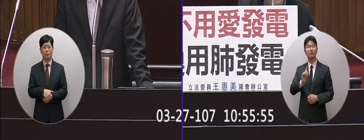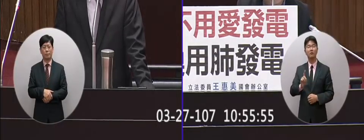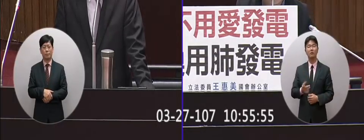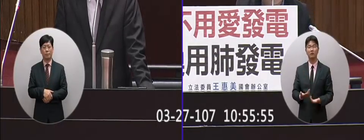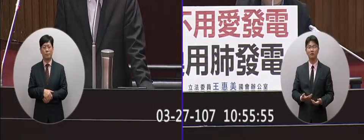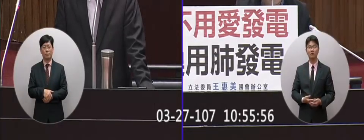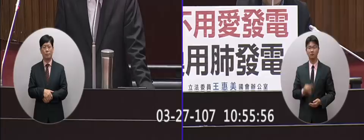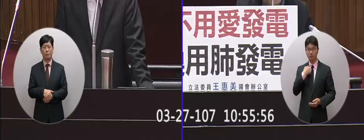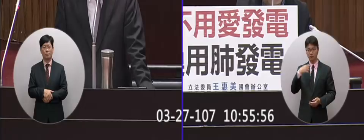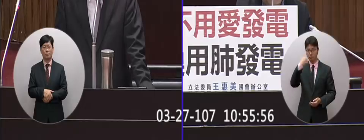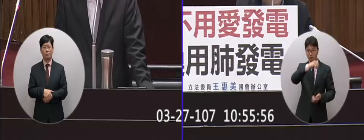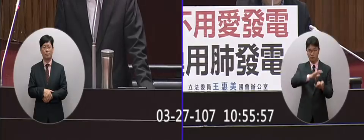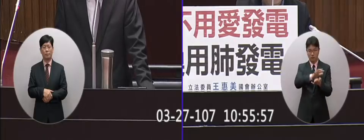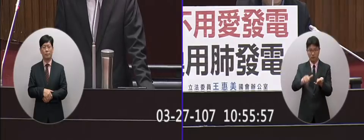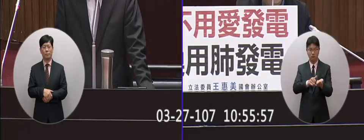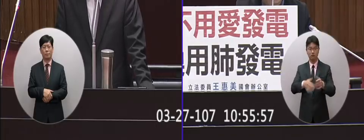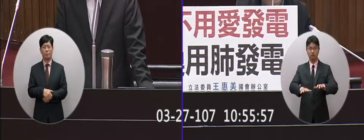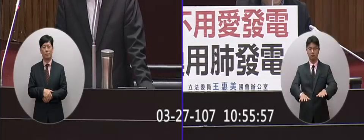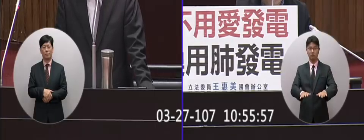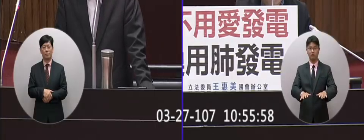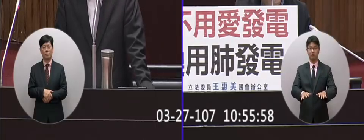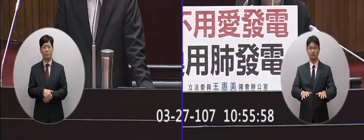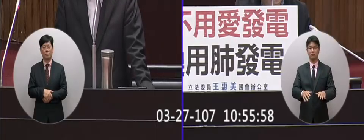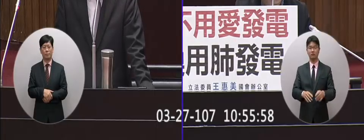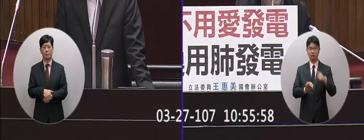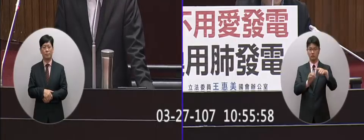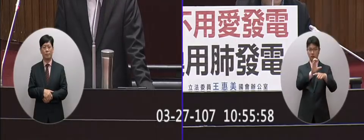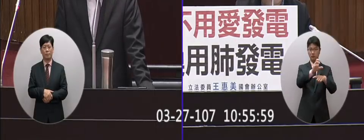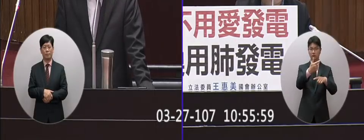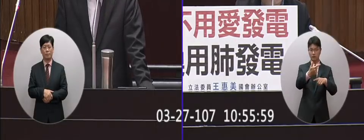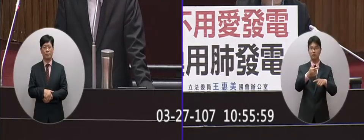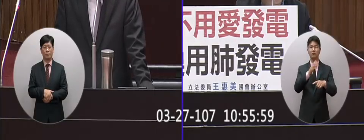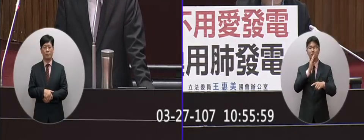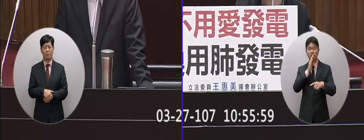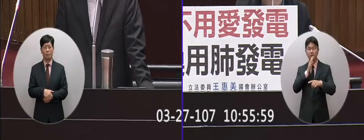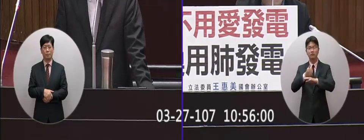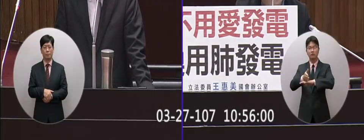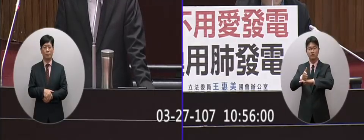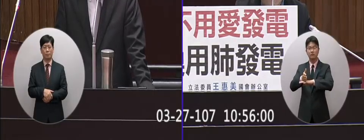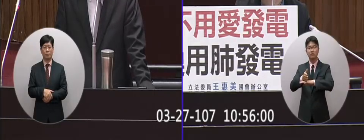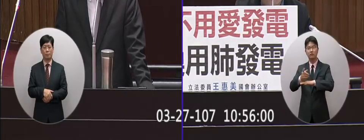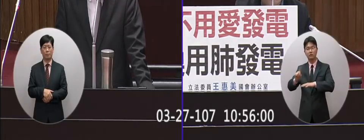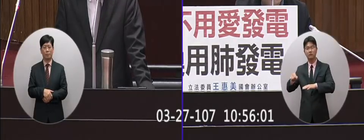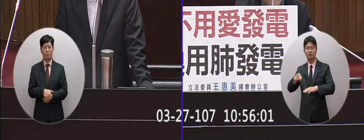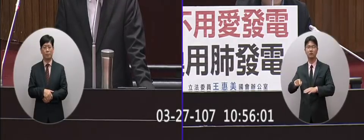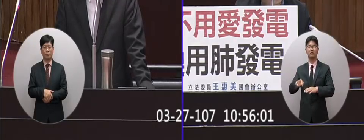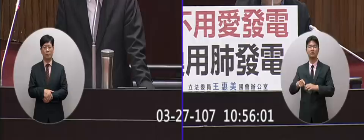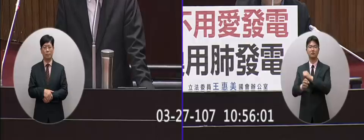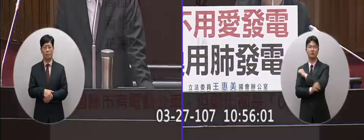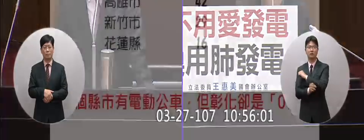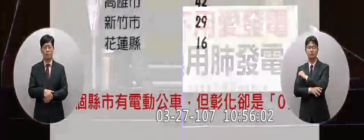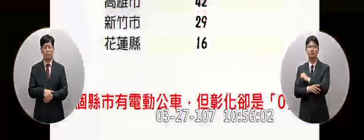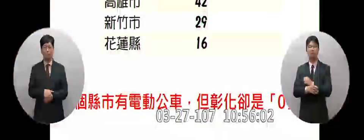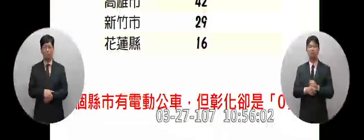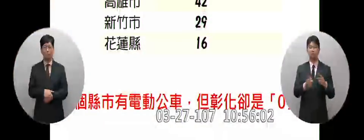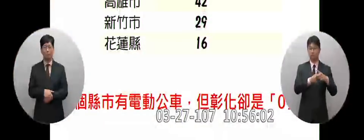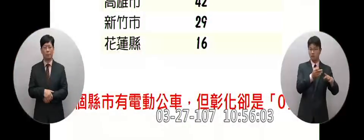个全台啊，目前为止96%是公路运输能源的一个消费嘛，哈。那